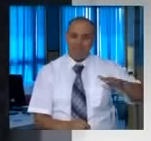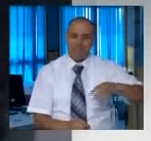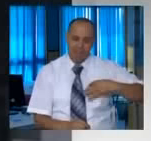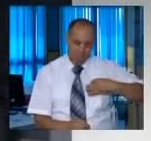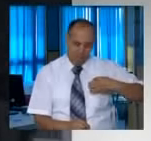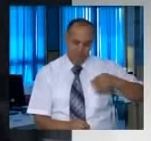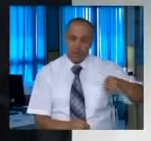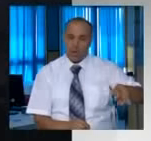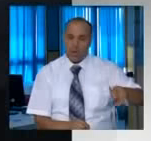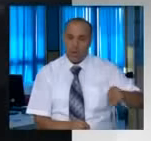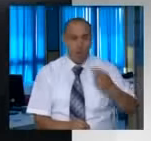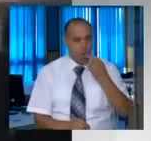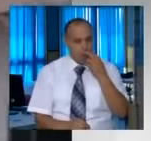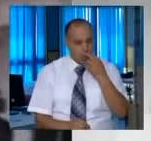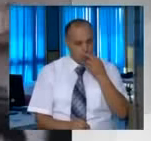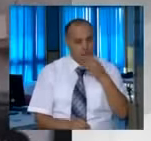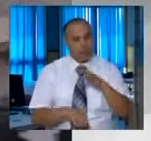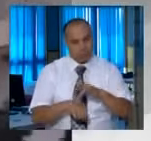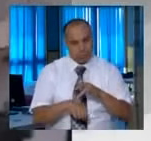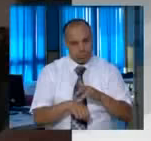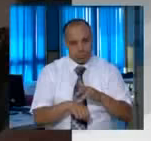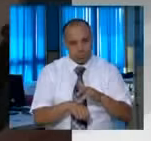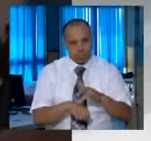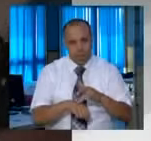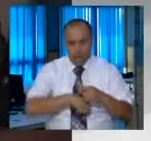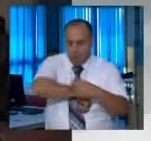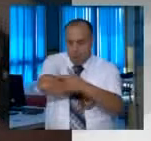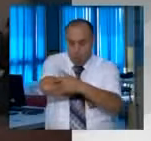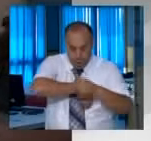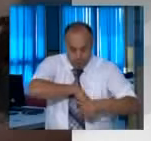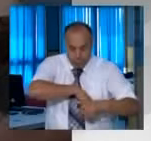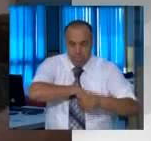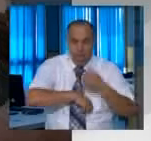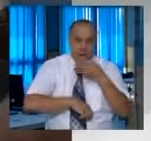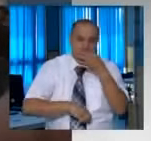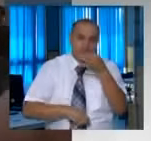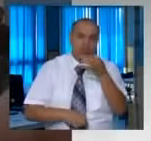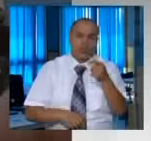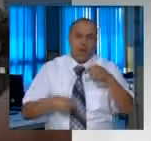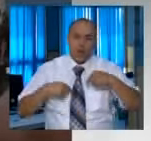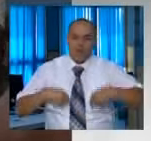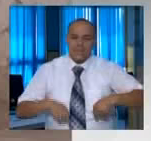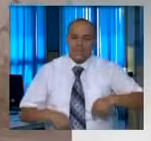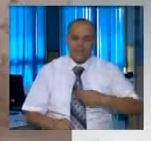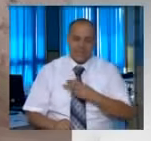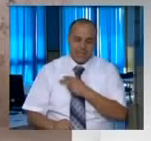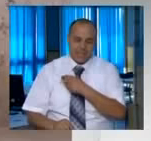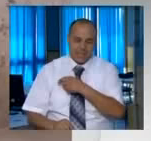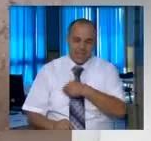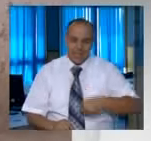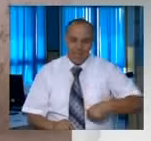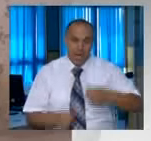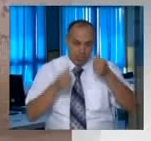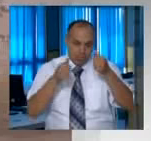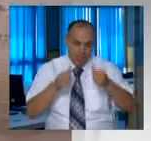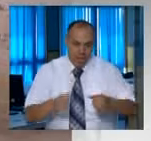وتعرض أحد أعوان الأمن إلى إصابة على مستوى الركبة حسب ما أفادت به وزارة الداخلية في بلاغ لها.